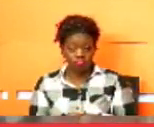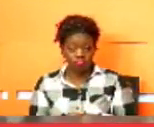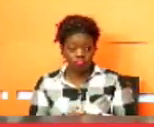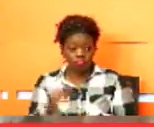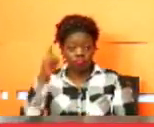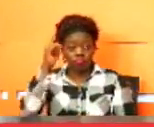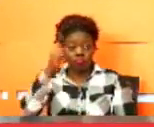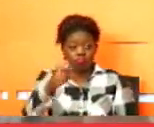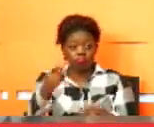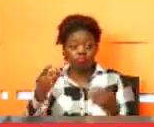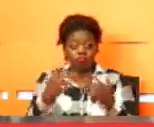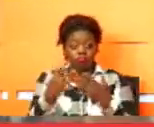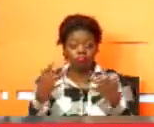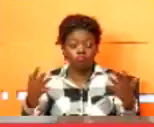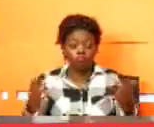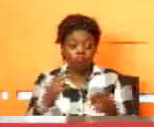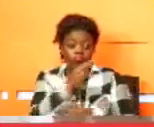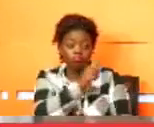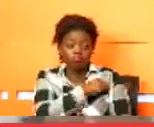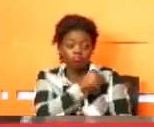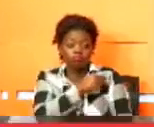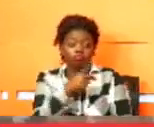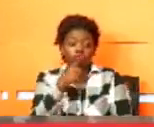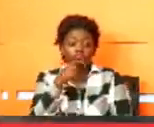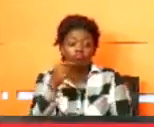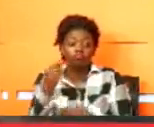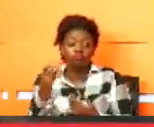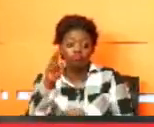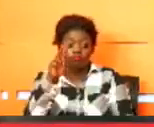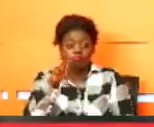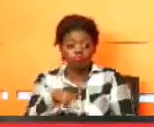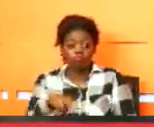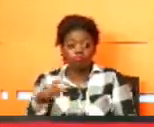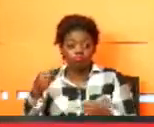neŋŋenda paka kutwaliro omusajja ate yanjoka ate n'ankuba.